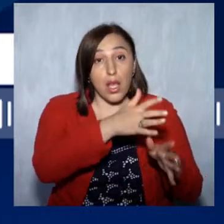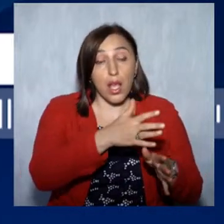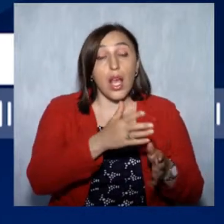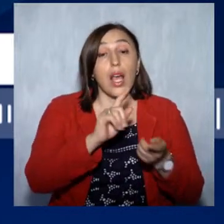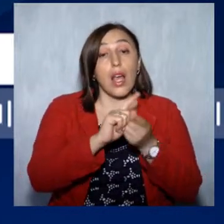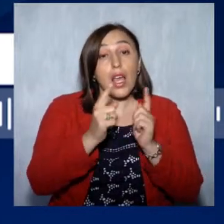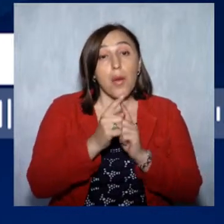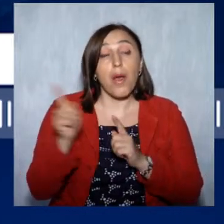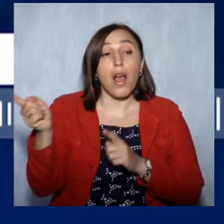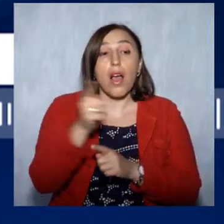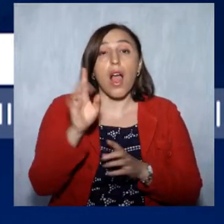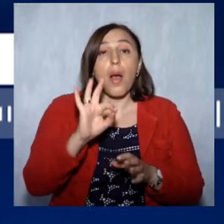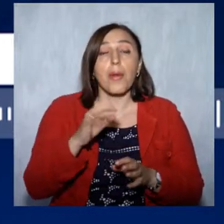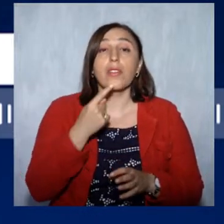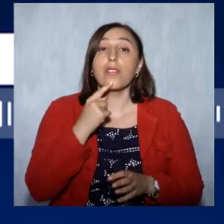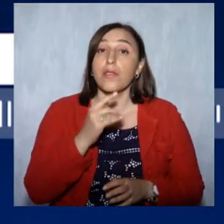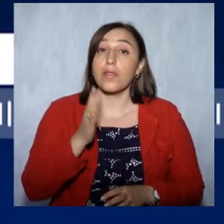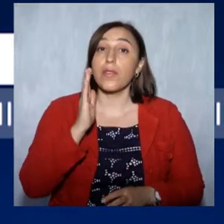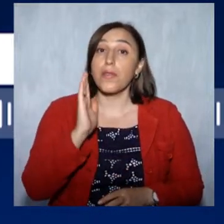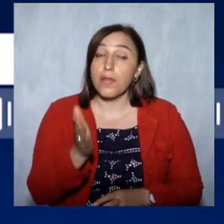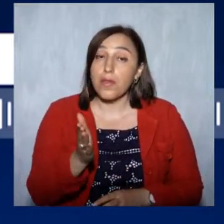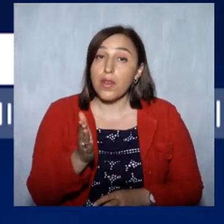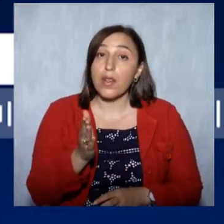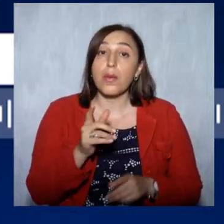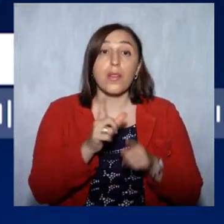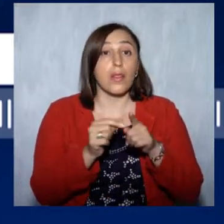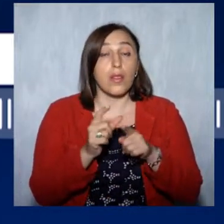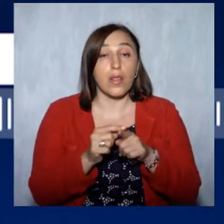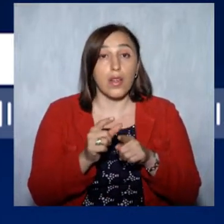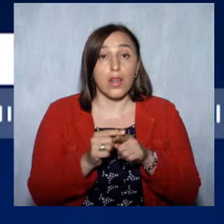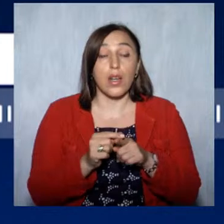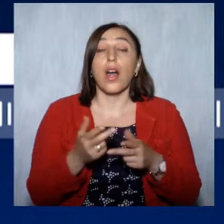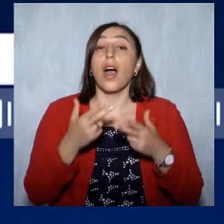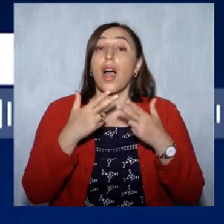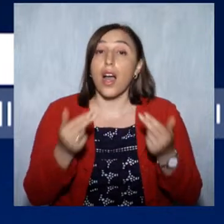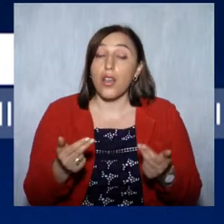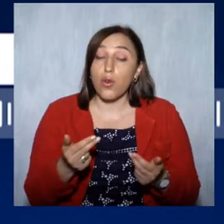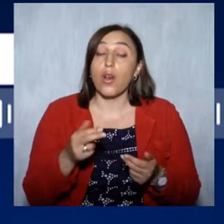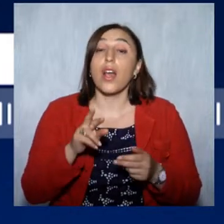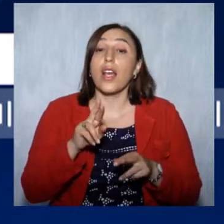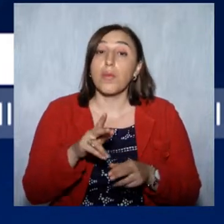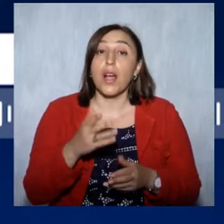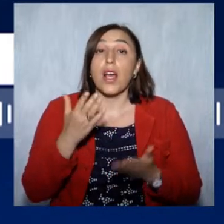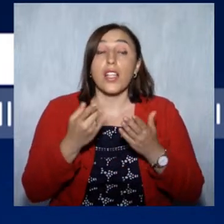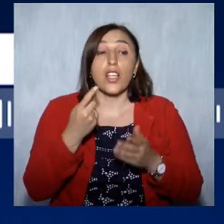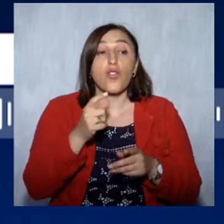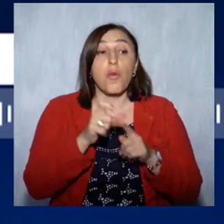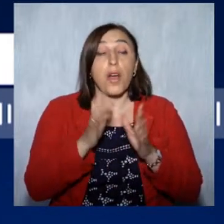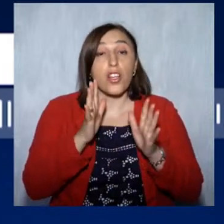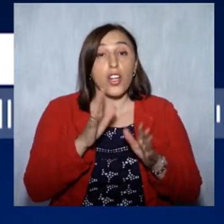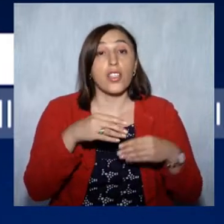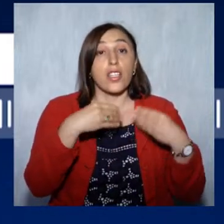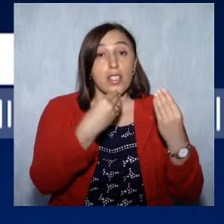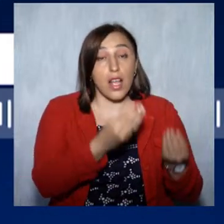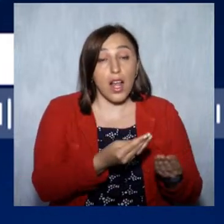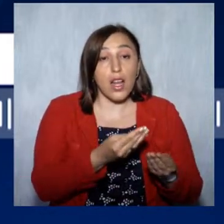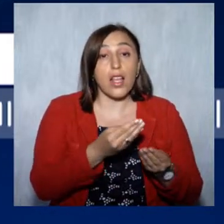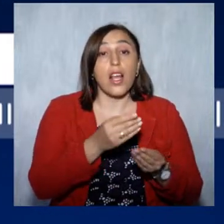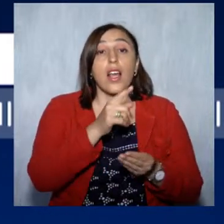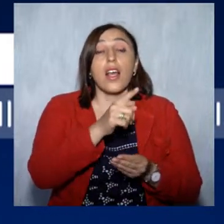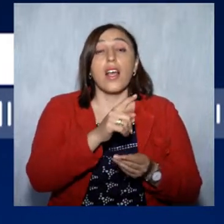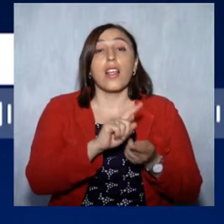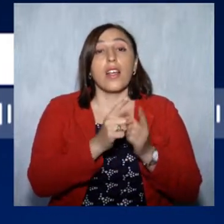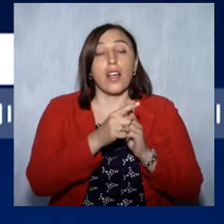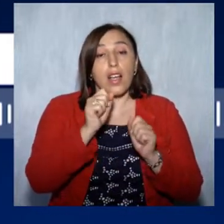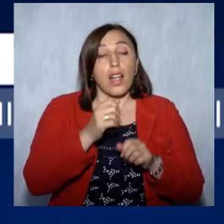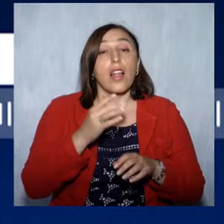էլ դժվար է խոսել։ Այո, եթե շատ ես տալիս մեկին, ու ինքը արժանի չի, ինքը հունից դուրս է